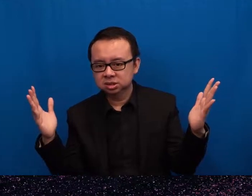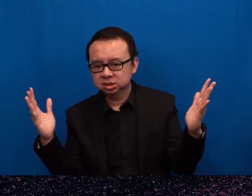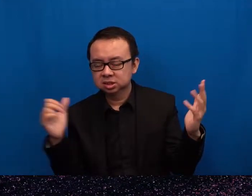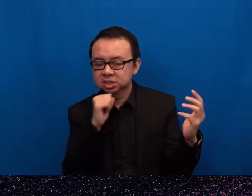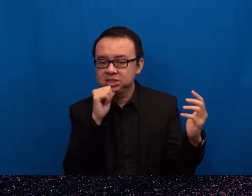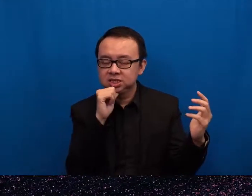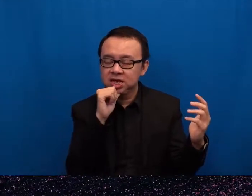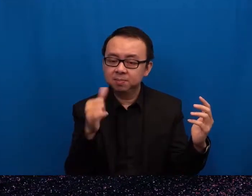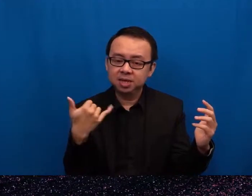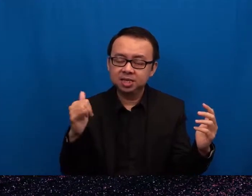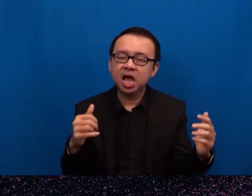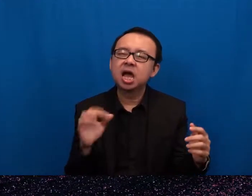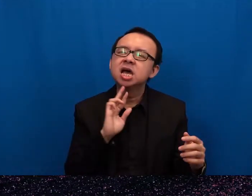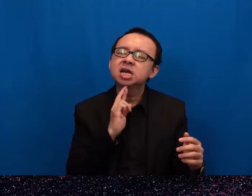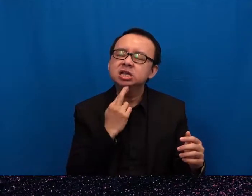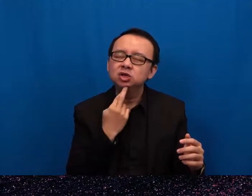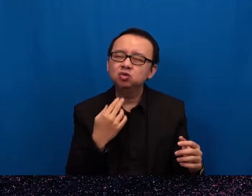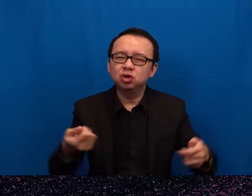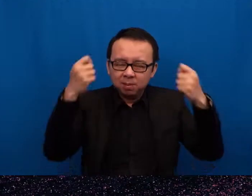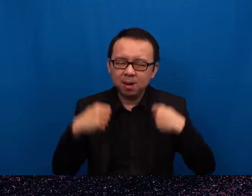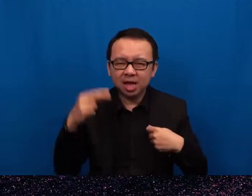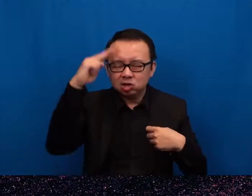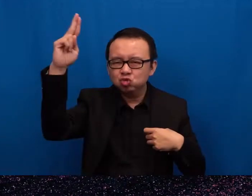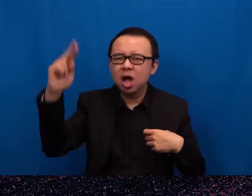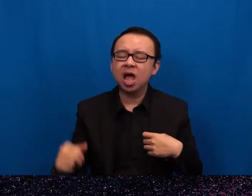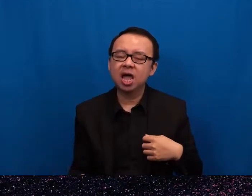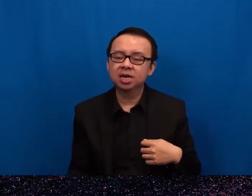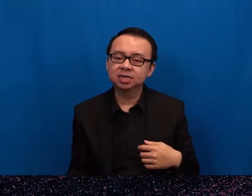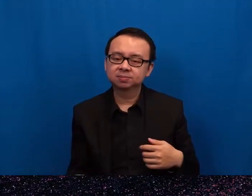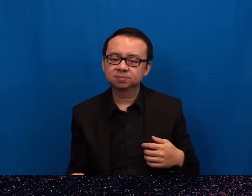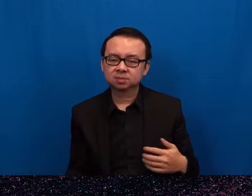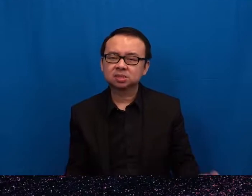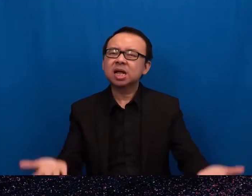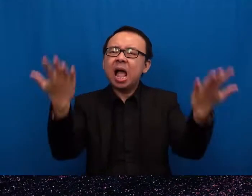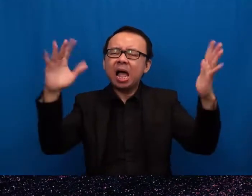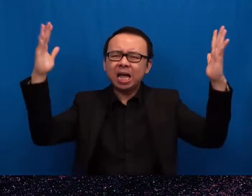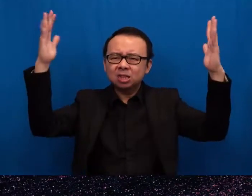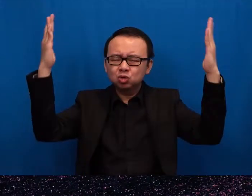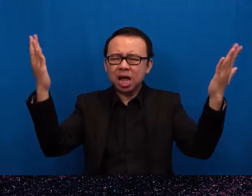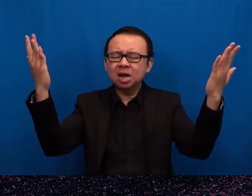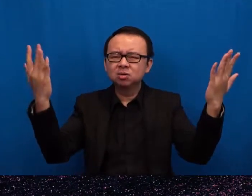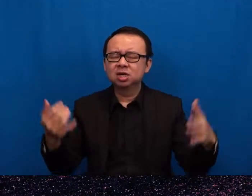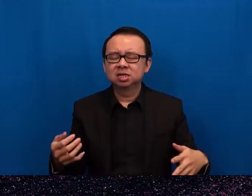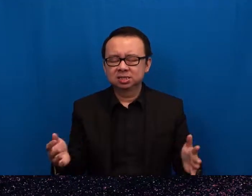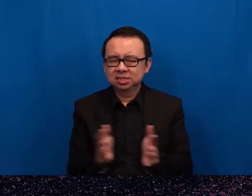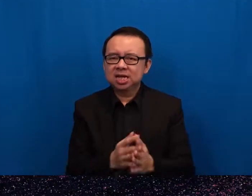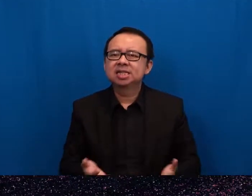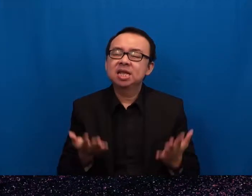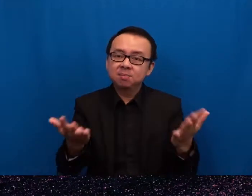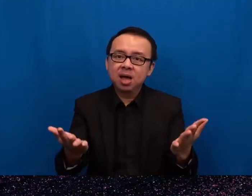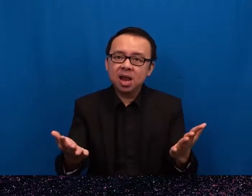Tuhan? Siapa yang rindu dipakainya? Tua muda dan anak-anak muda juga. Angkat kedua tanganmu dan terimalah urapan